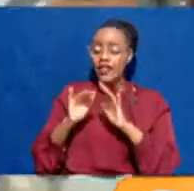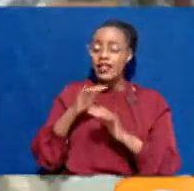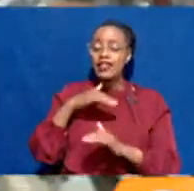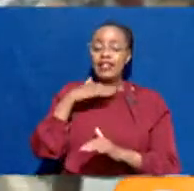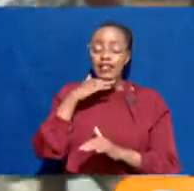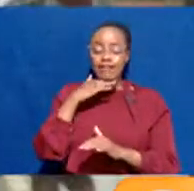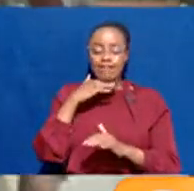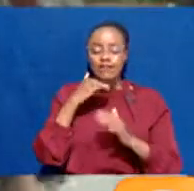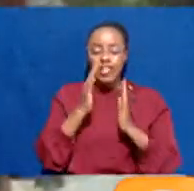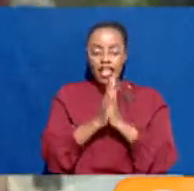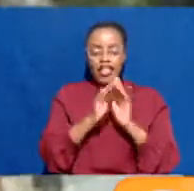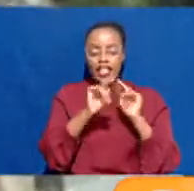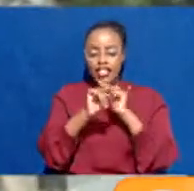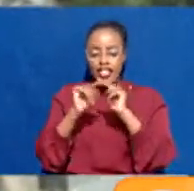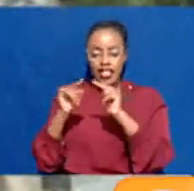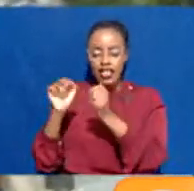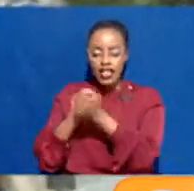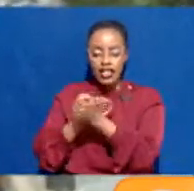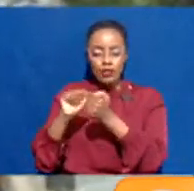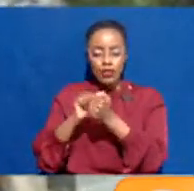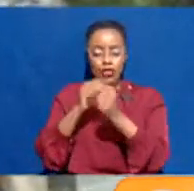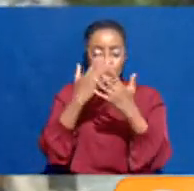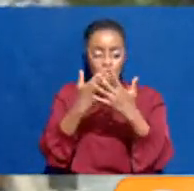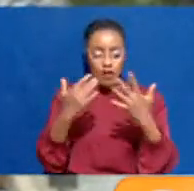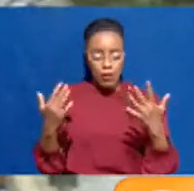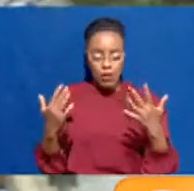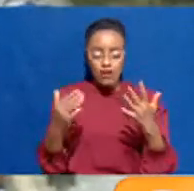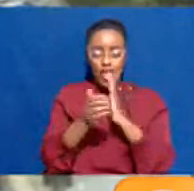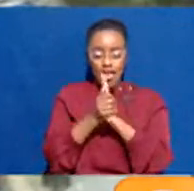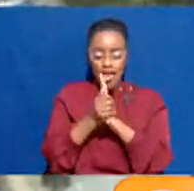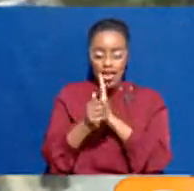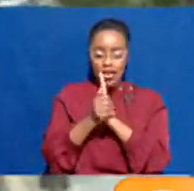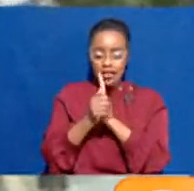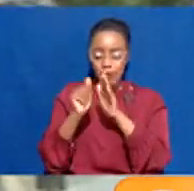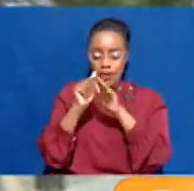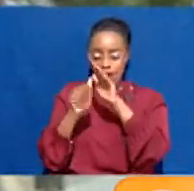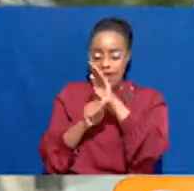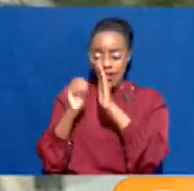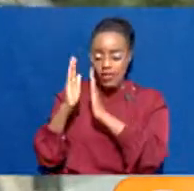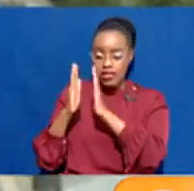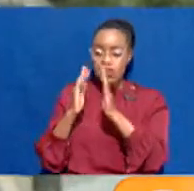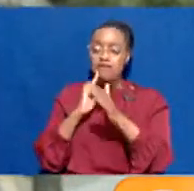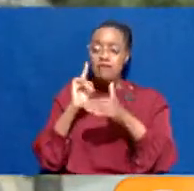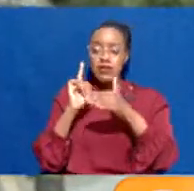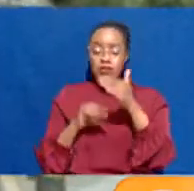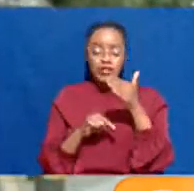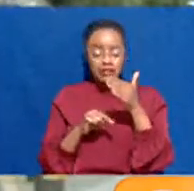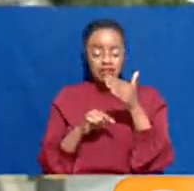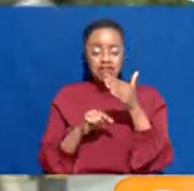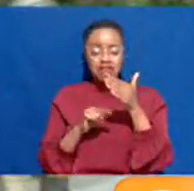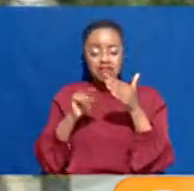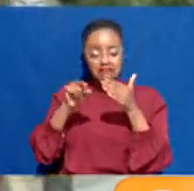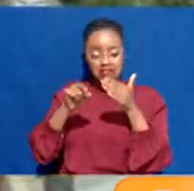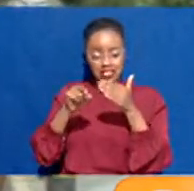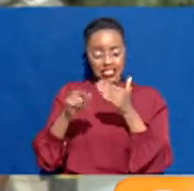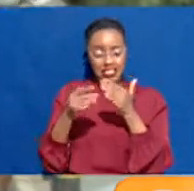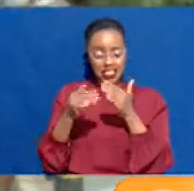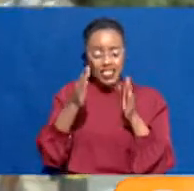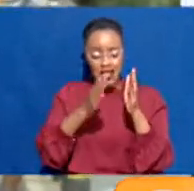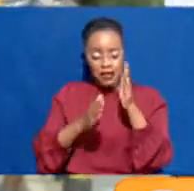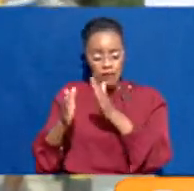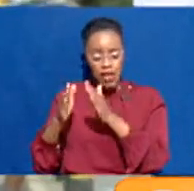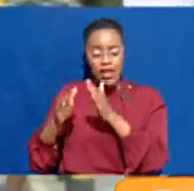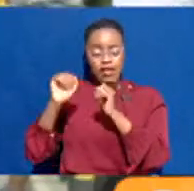maafa na vilevile uharibifu wa mali, wataalam katika sekta ya usalama wanasema kwamba mbinu hizo